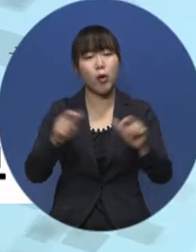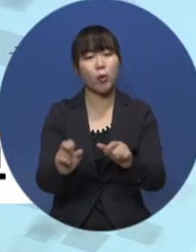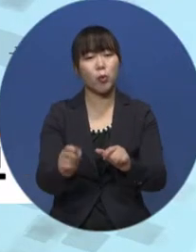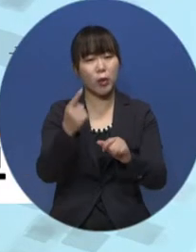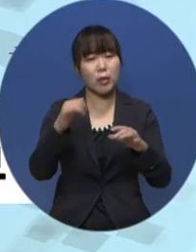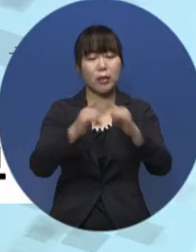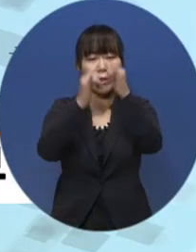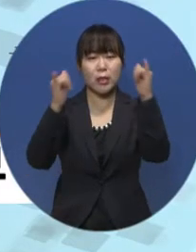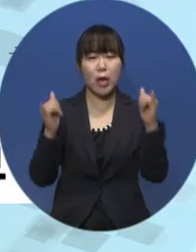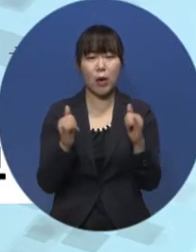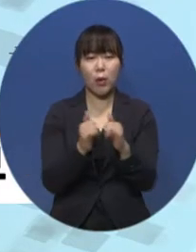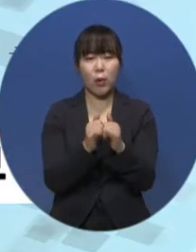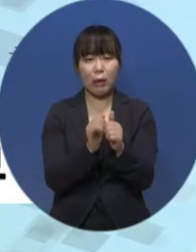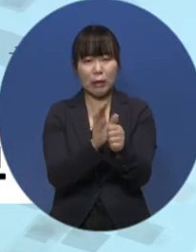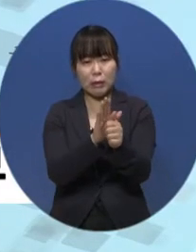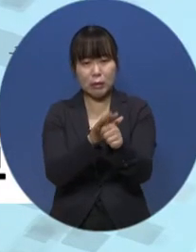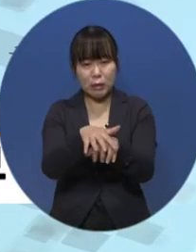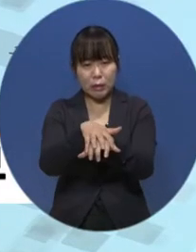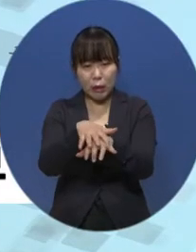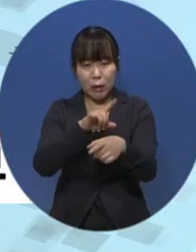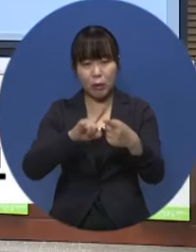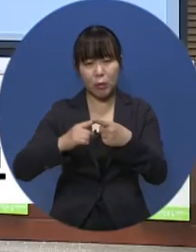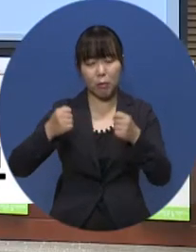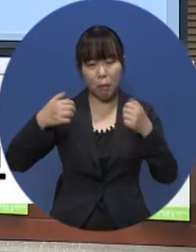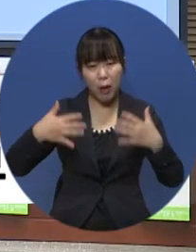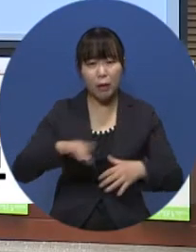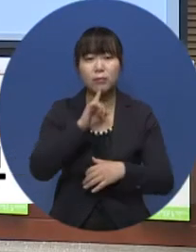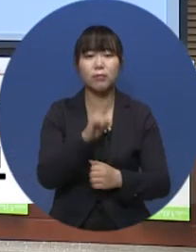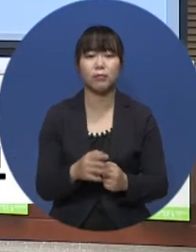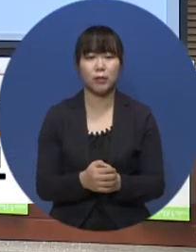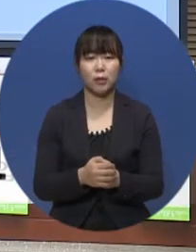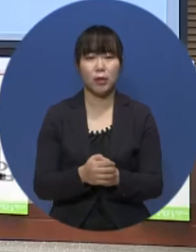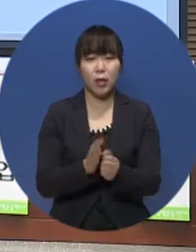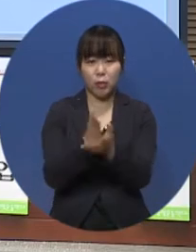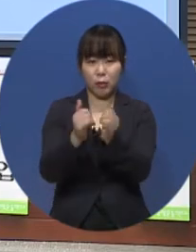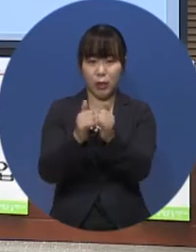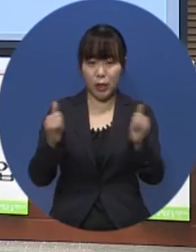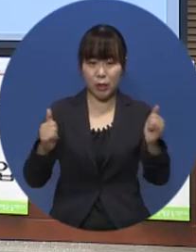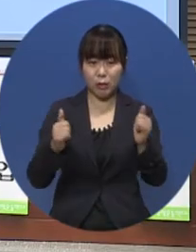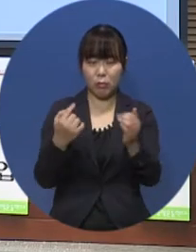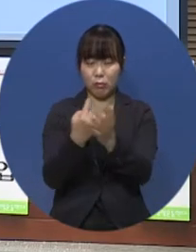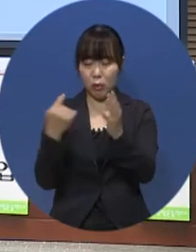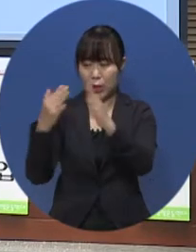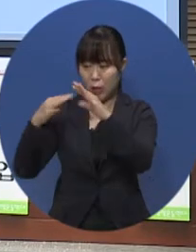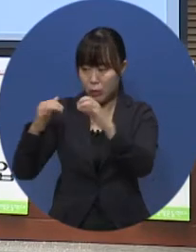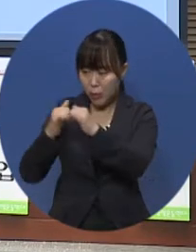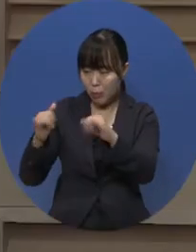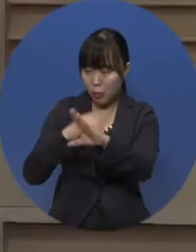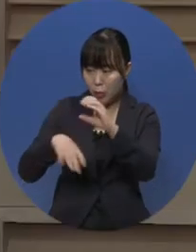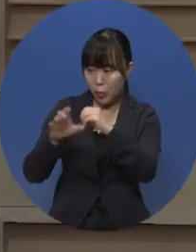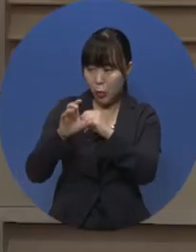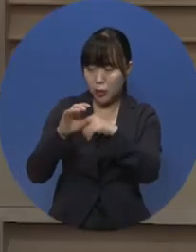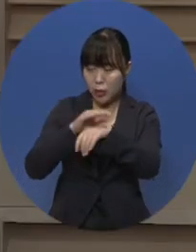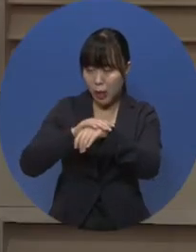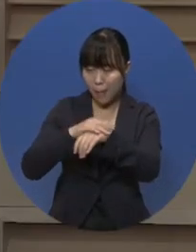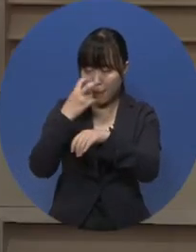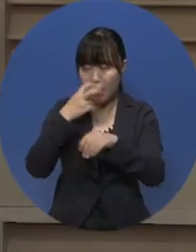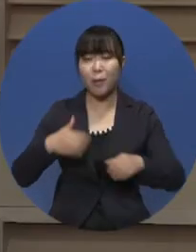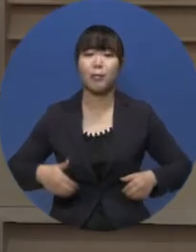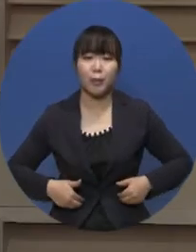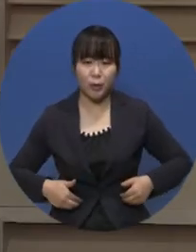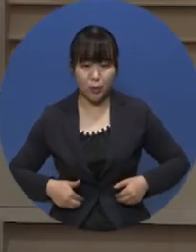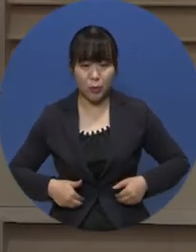지지체계 동력을 약화시키고 있다고 봤습니다. 이에 전문가들은 소외된 이웃들을 더 눈여겨봐야 할 때라고